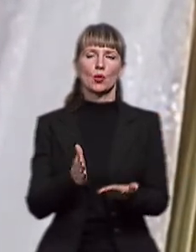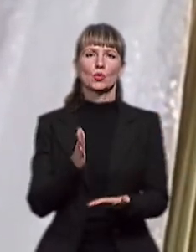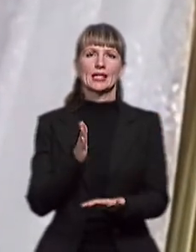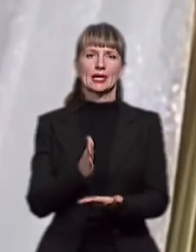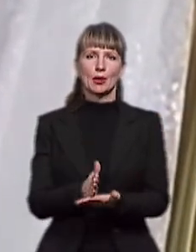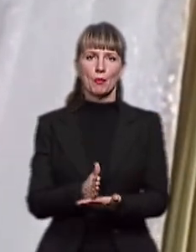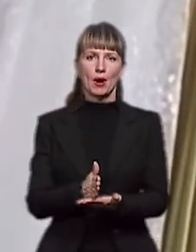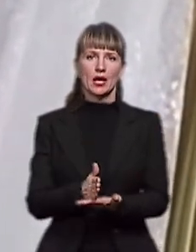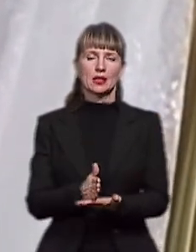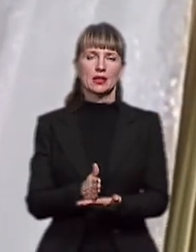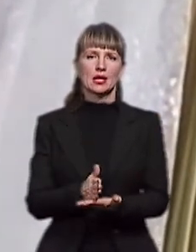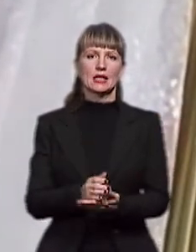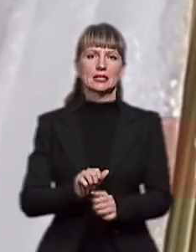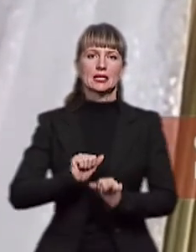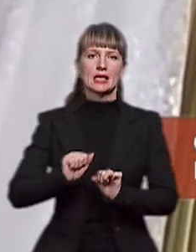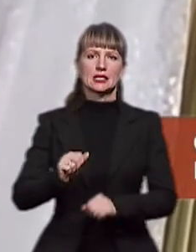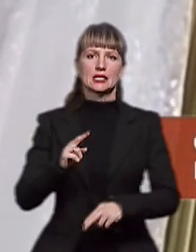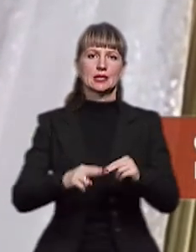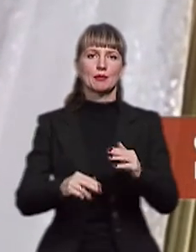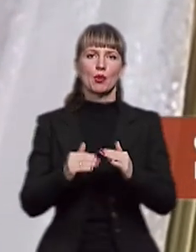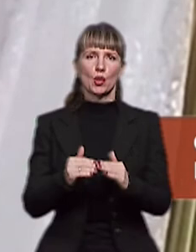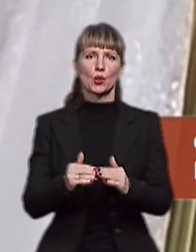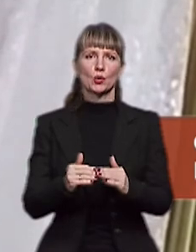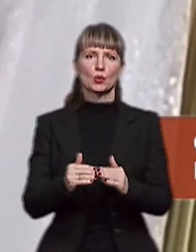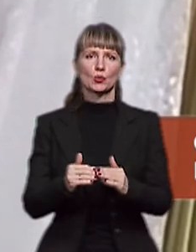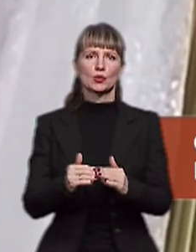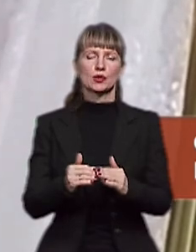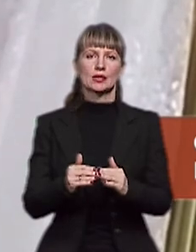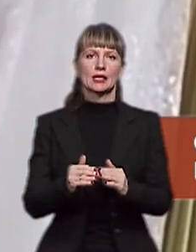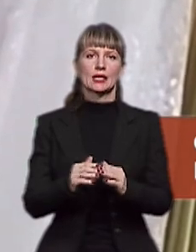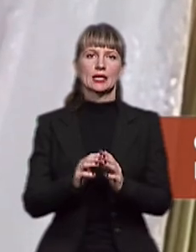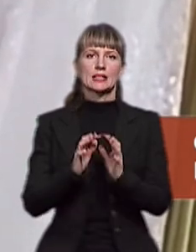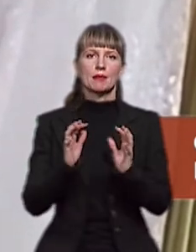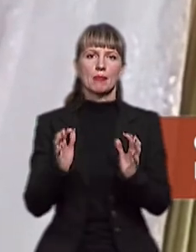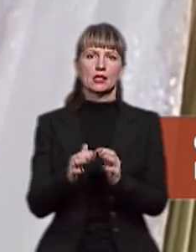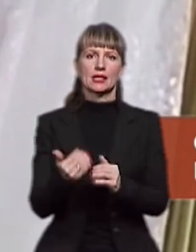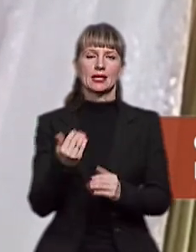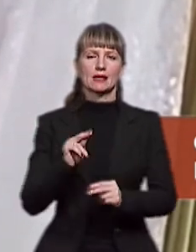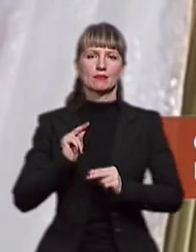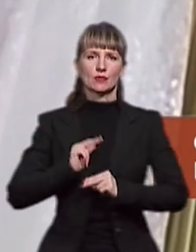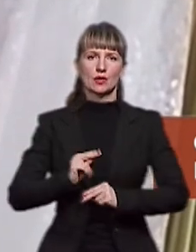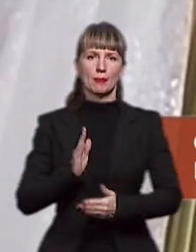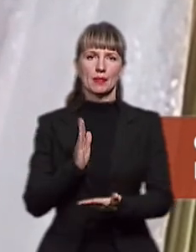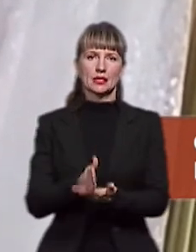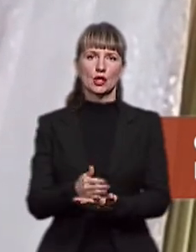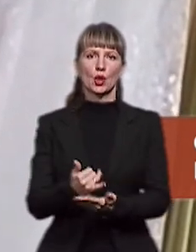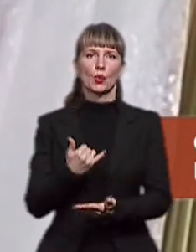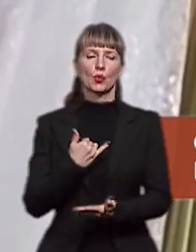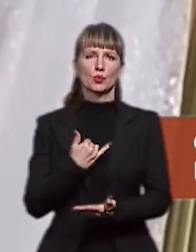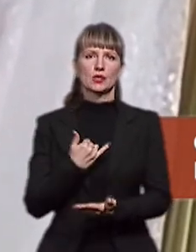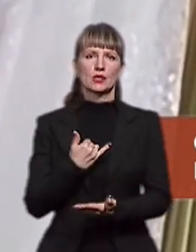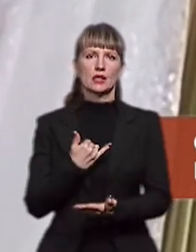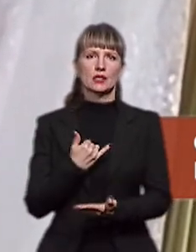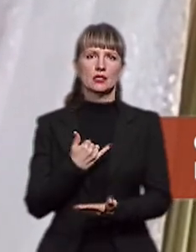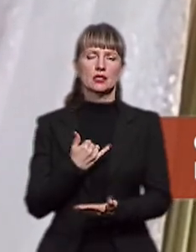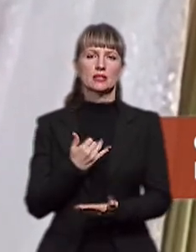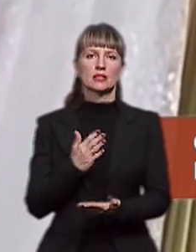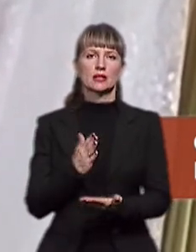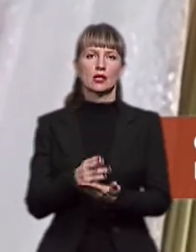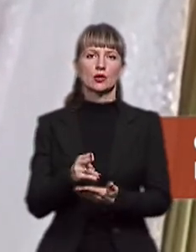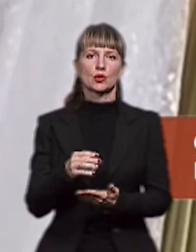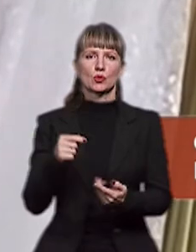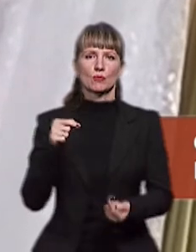утримання захисних споруд, їх збереження, збереження їх функціонального призначення у нас здійснюється відповідно